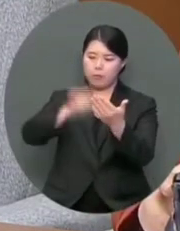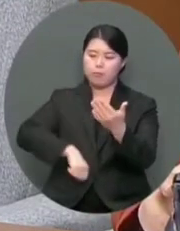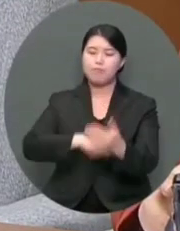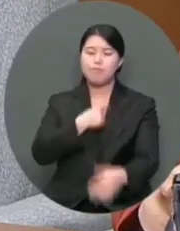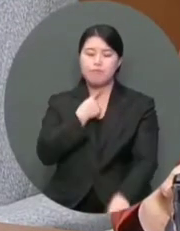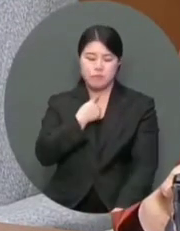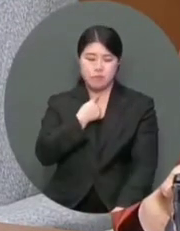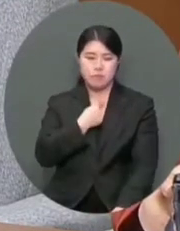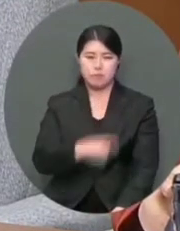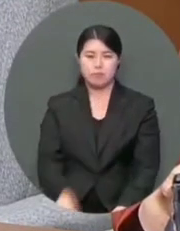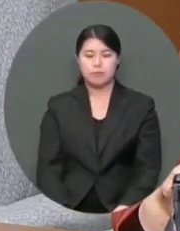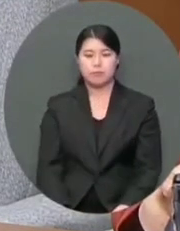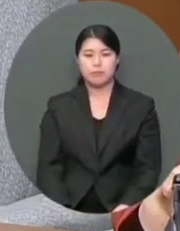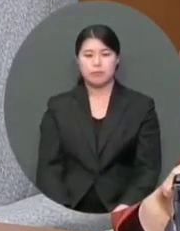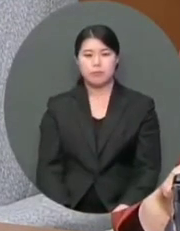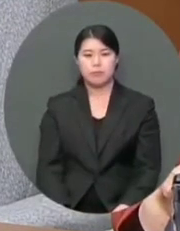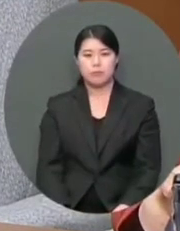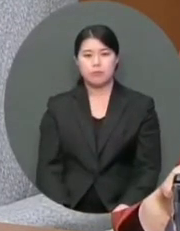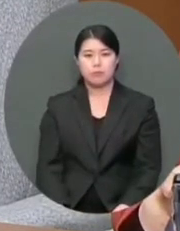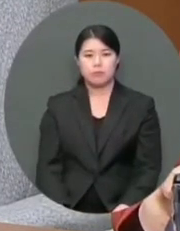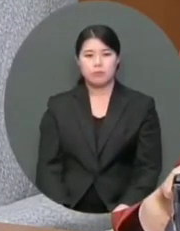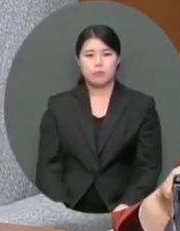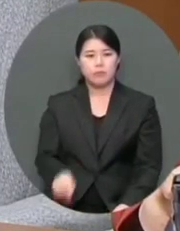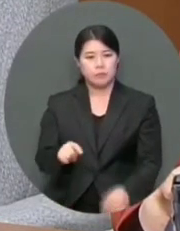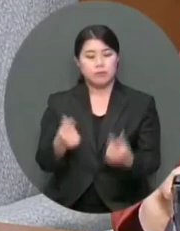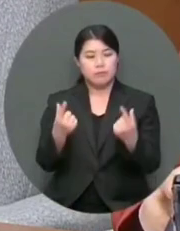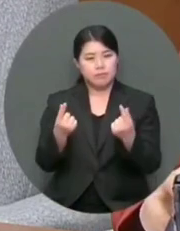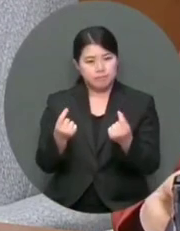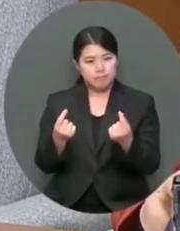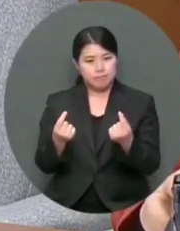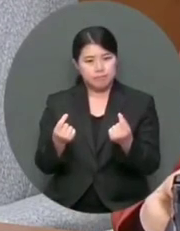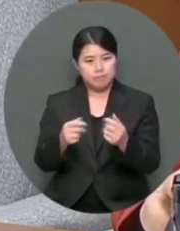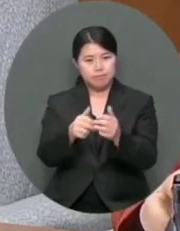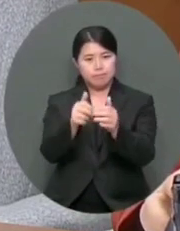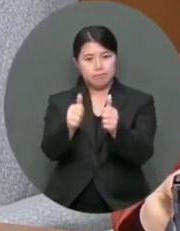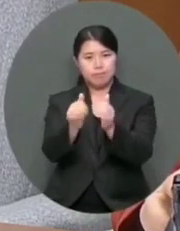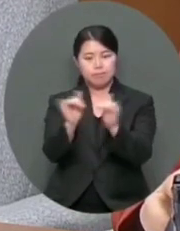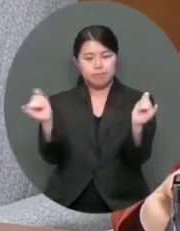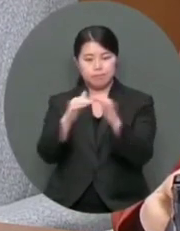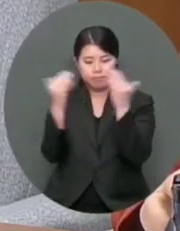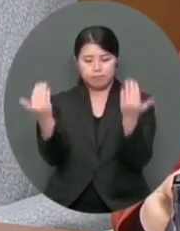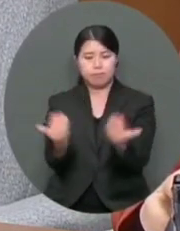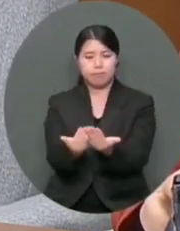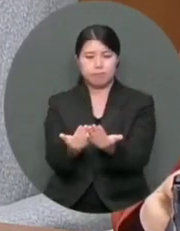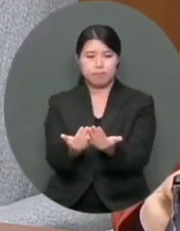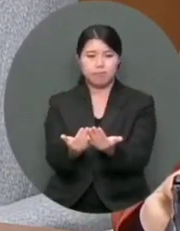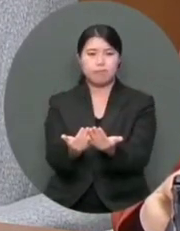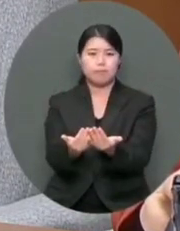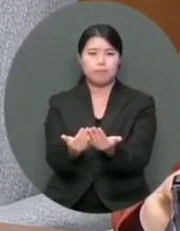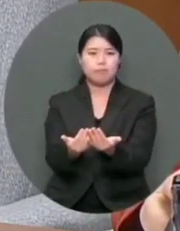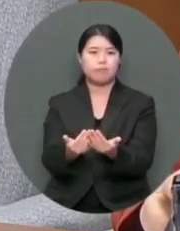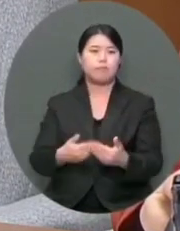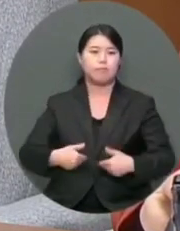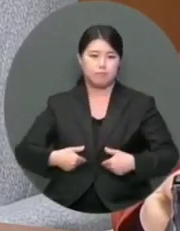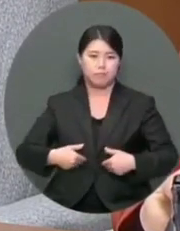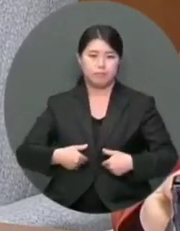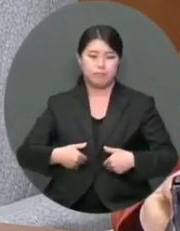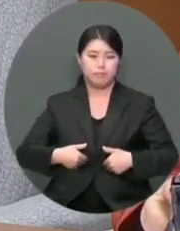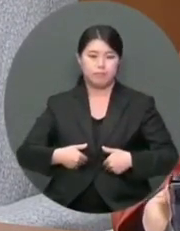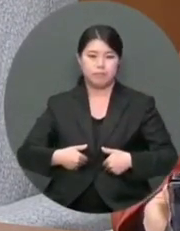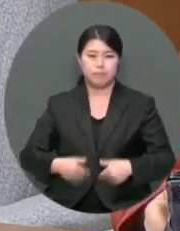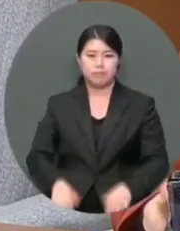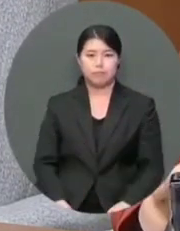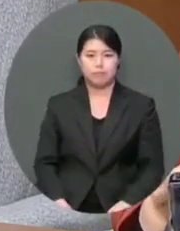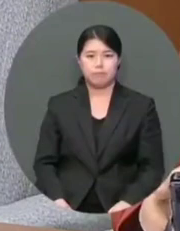것이고 뭐 그러한 정신을 그러한 것을 다 판사들이 모두 다 좀 가지는 것이 필요하고 또 그런 것을